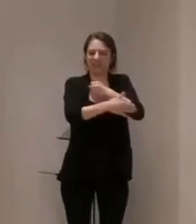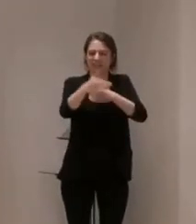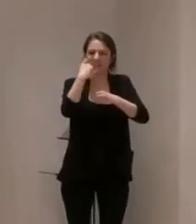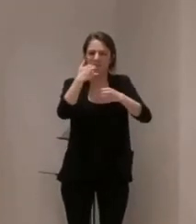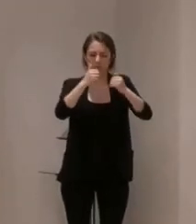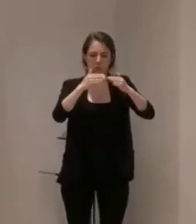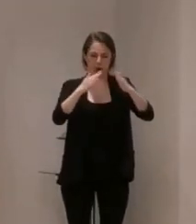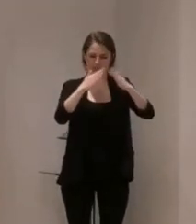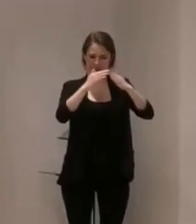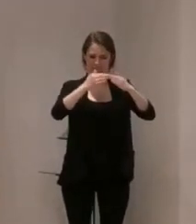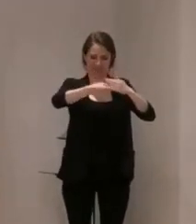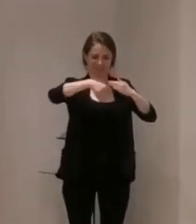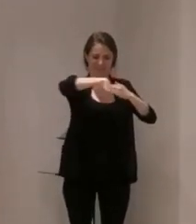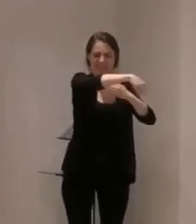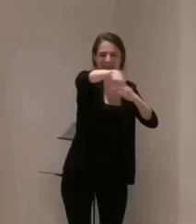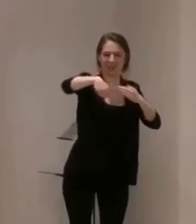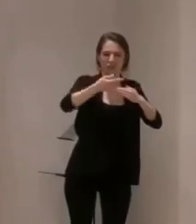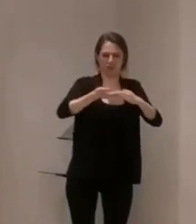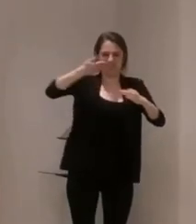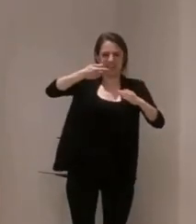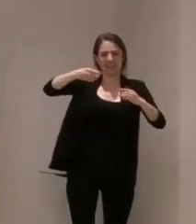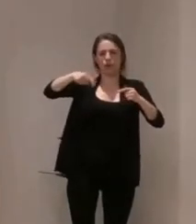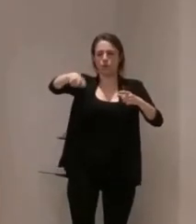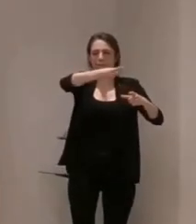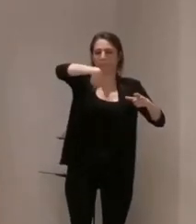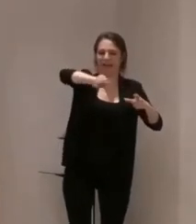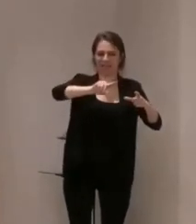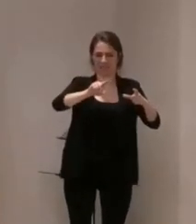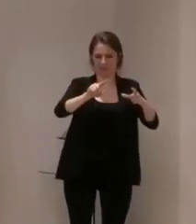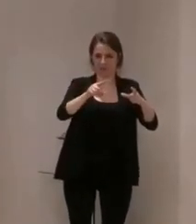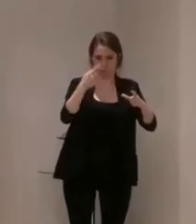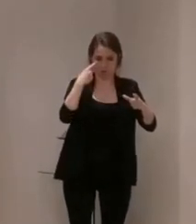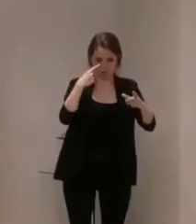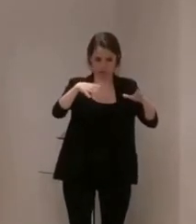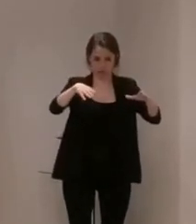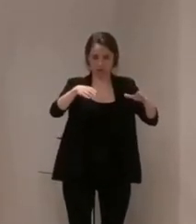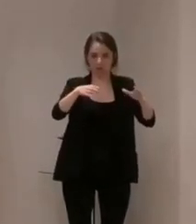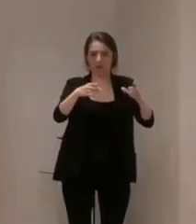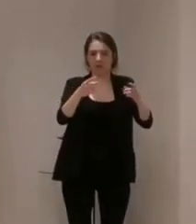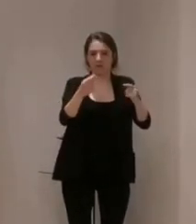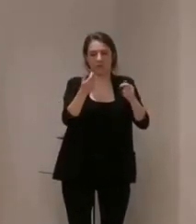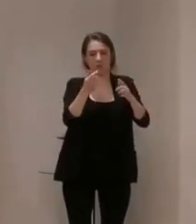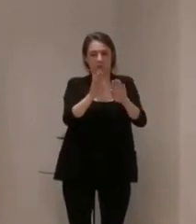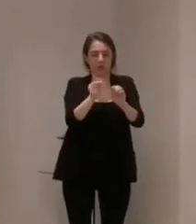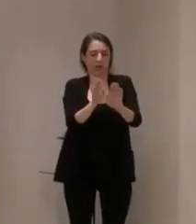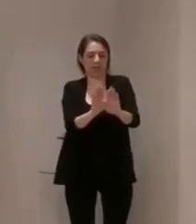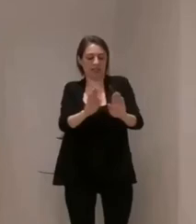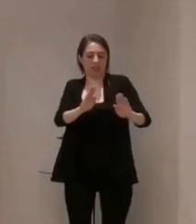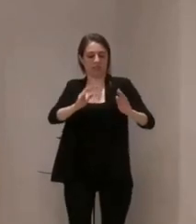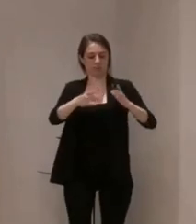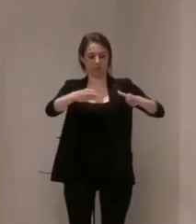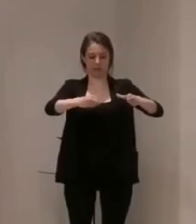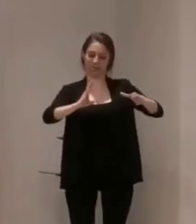està tirat enrere, és dels que no es va tirar a terra quan van obrir la Via Laietana, es va respectar i queda una mica més enrere. Doncs